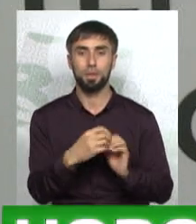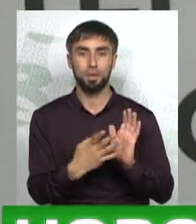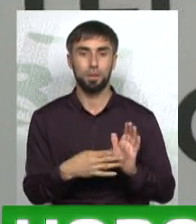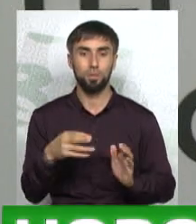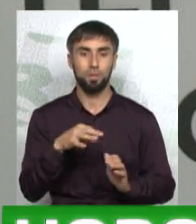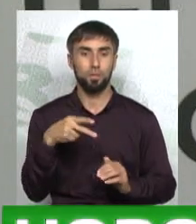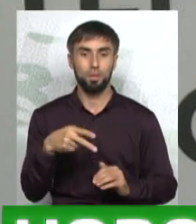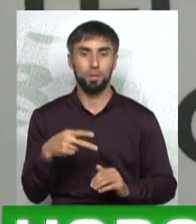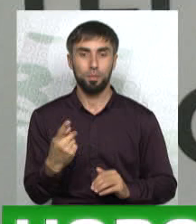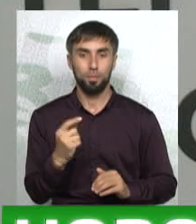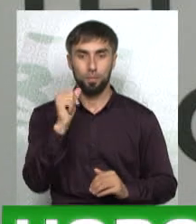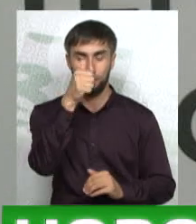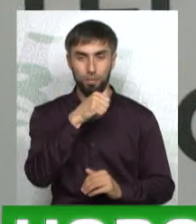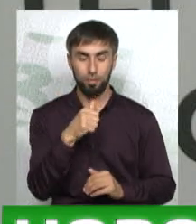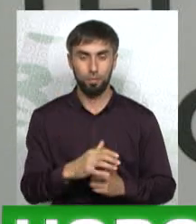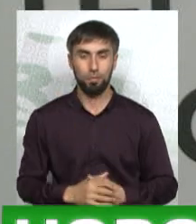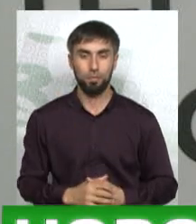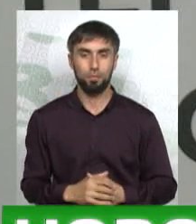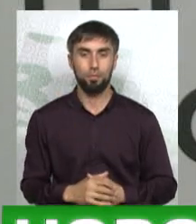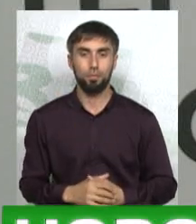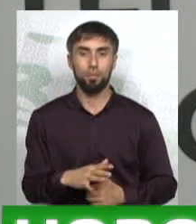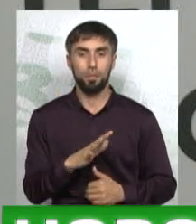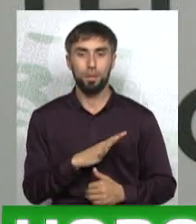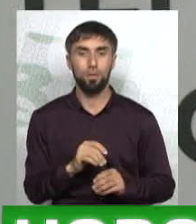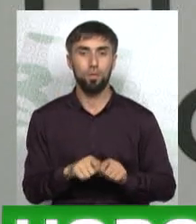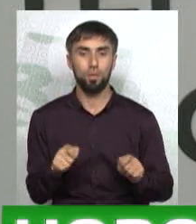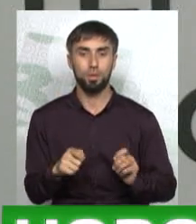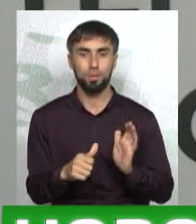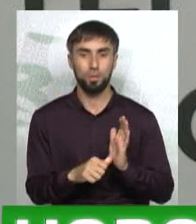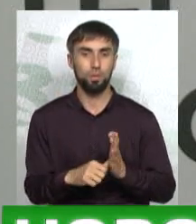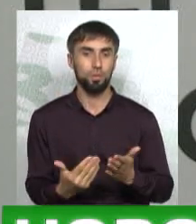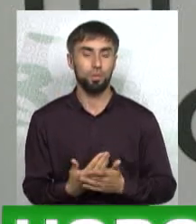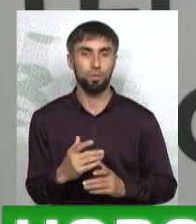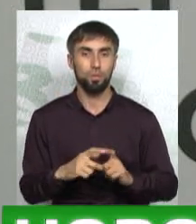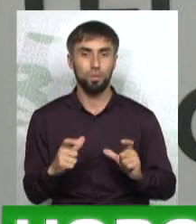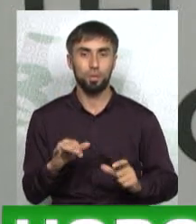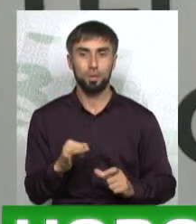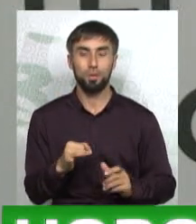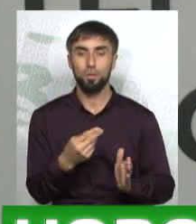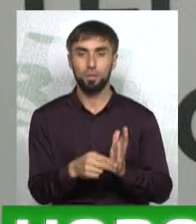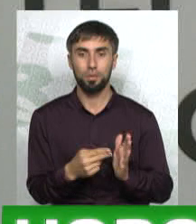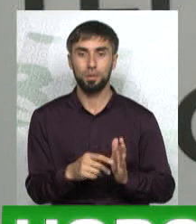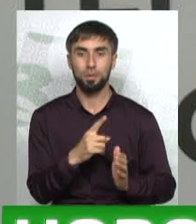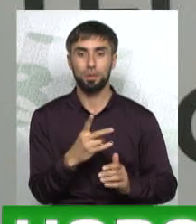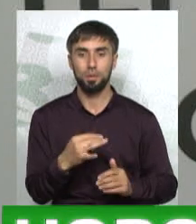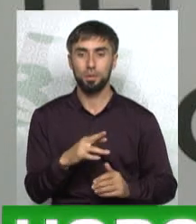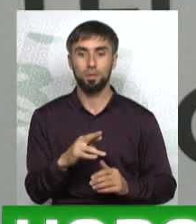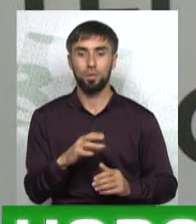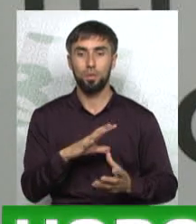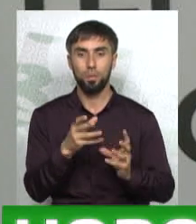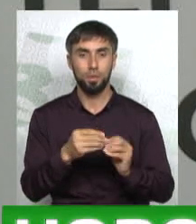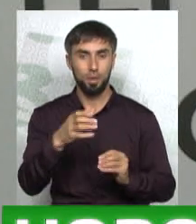по 2021 годы было открыто 6 новых школ и приобретено здание